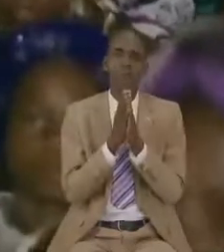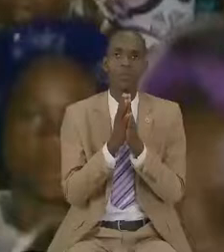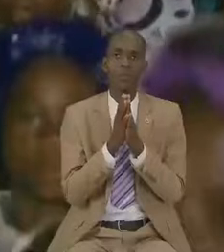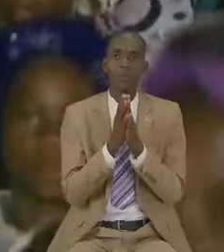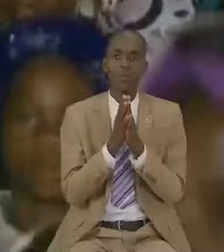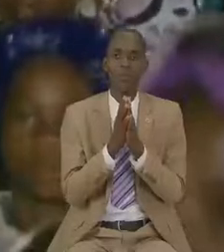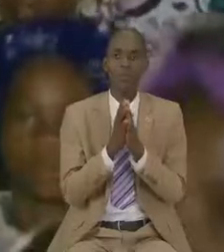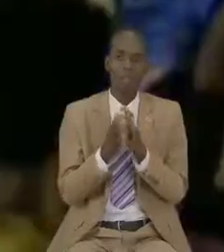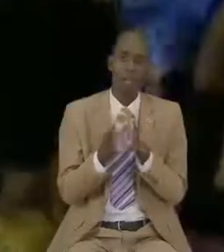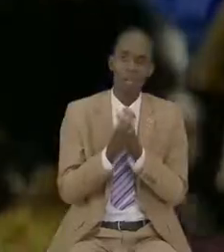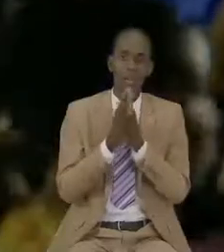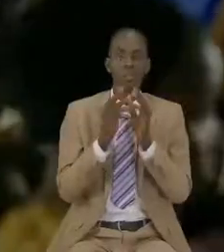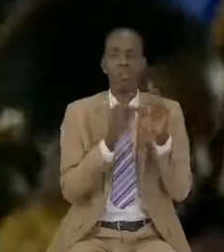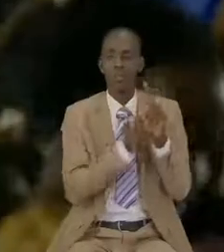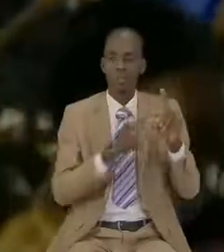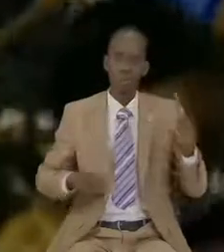Nous voulons vous aider.